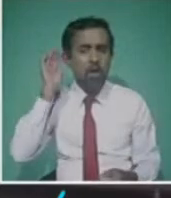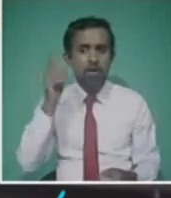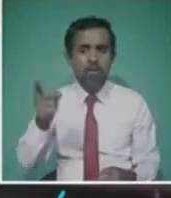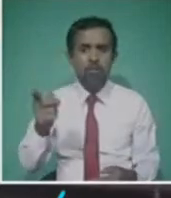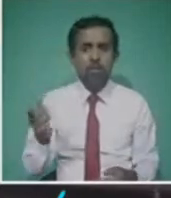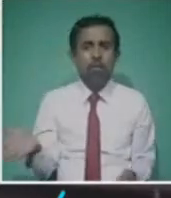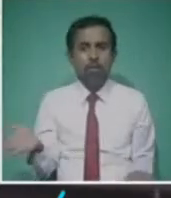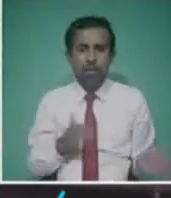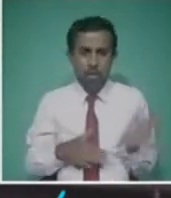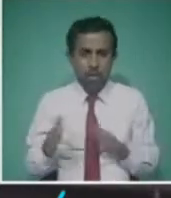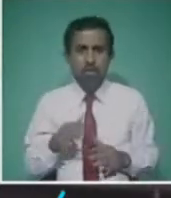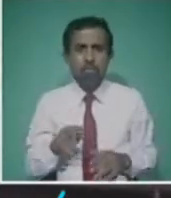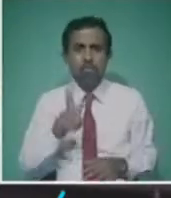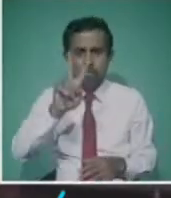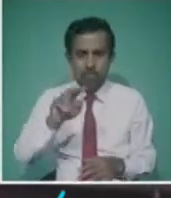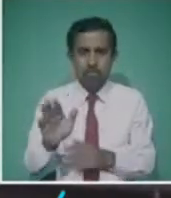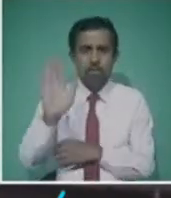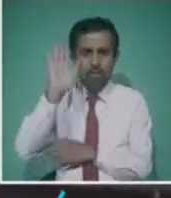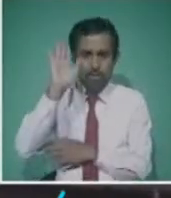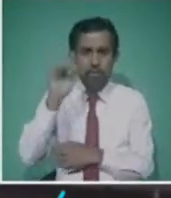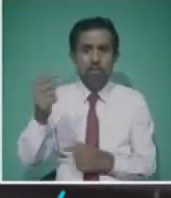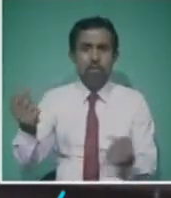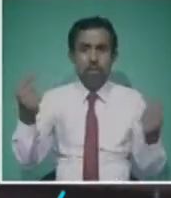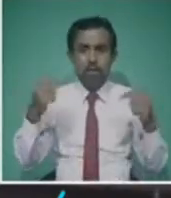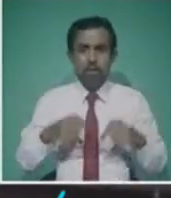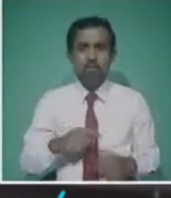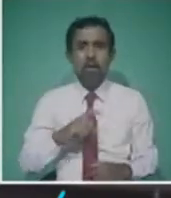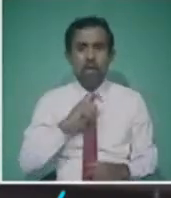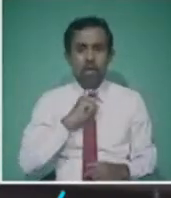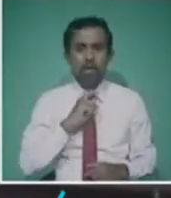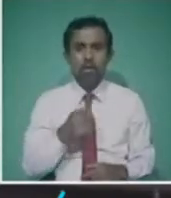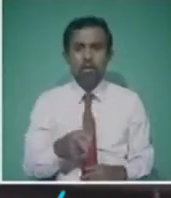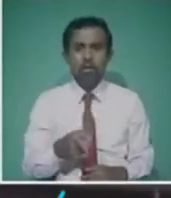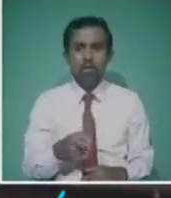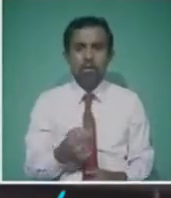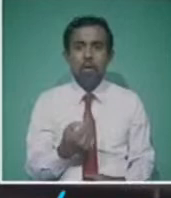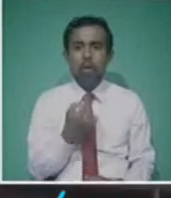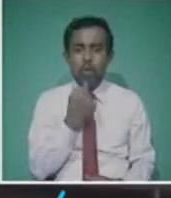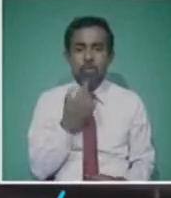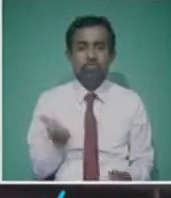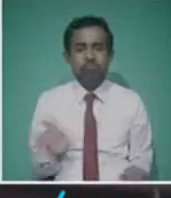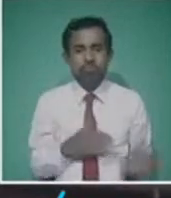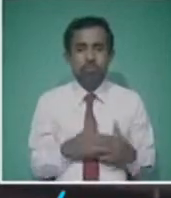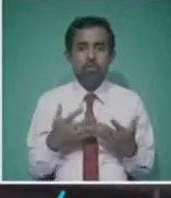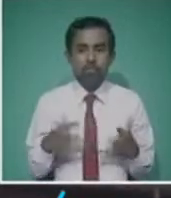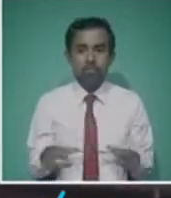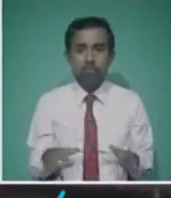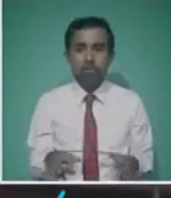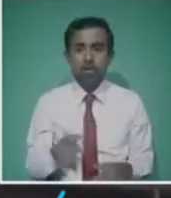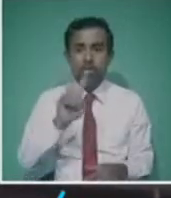रेदी अंदगिन मे विसट अत उसल दंगवील के आने ओह मम रेद